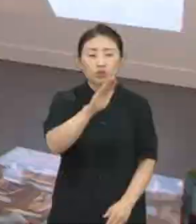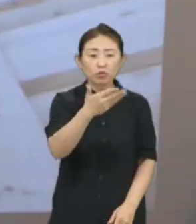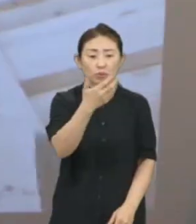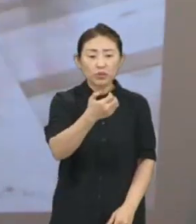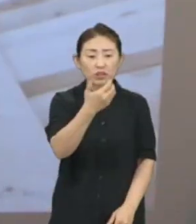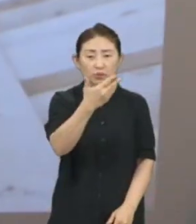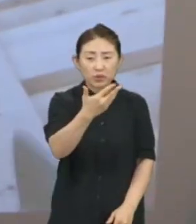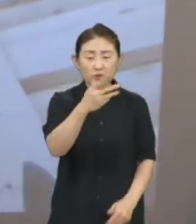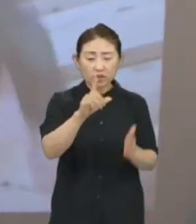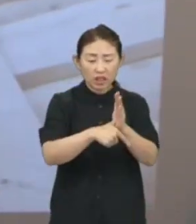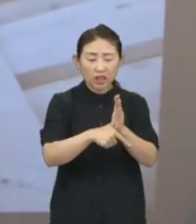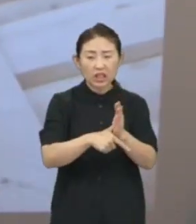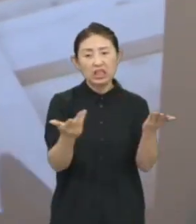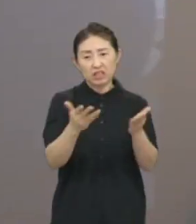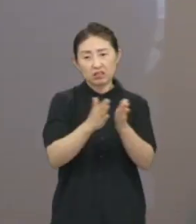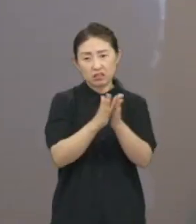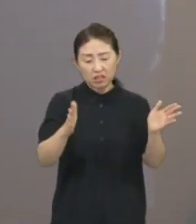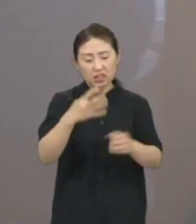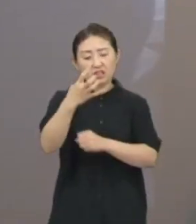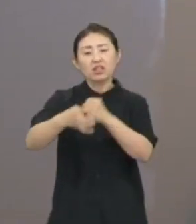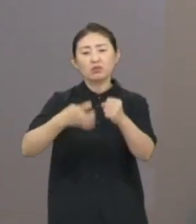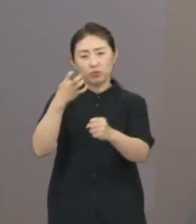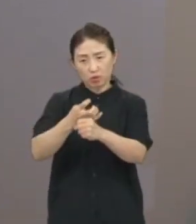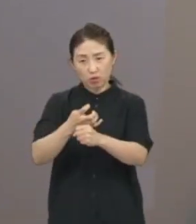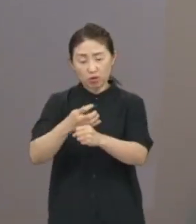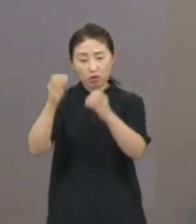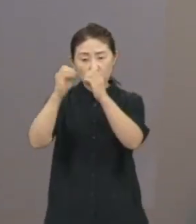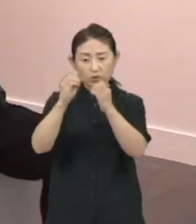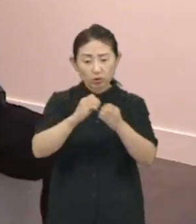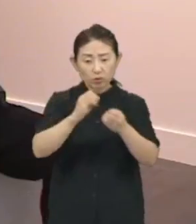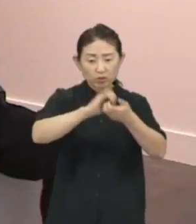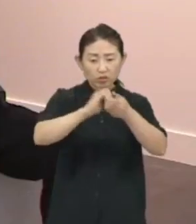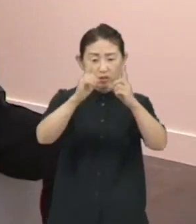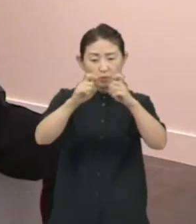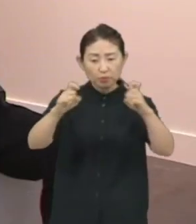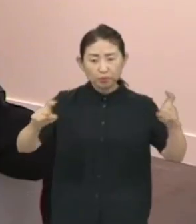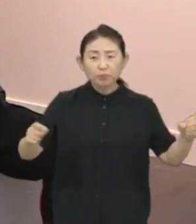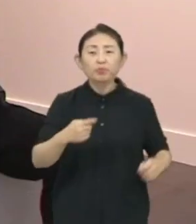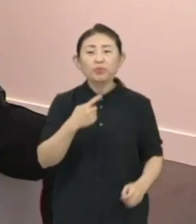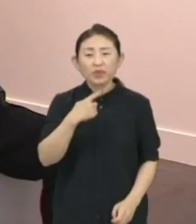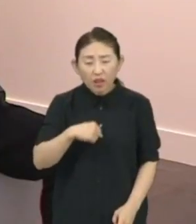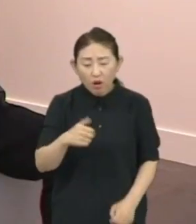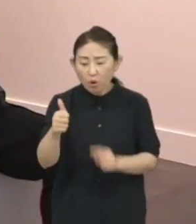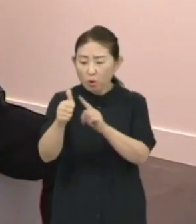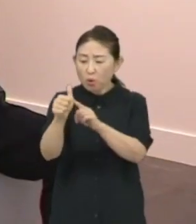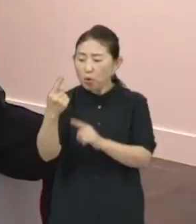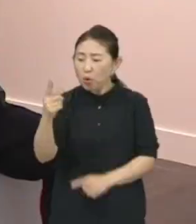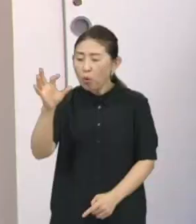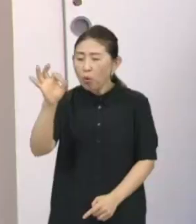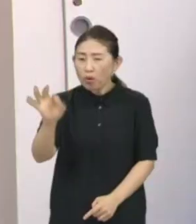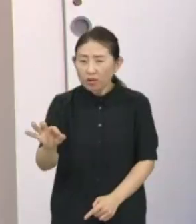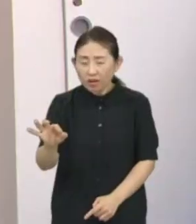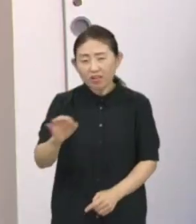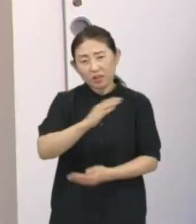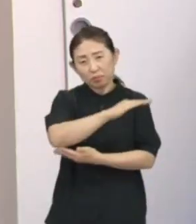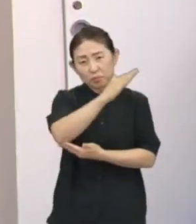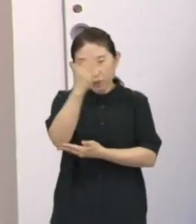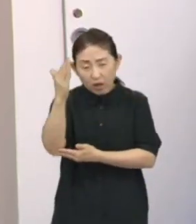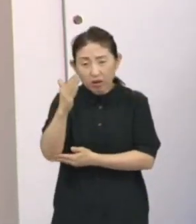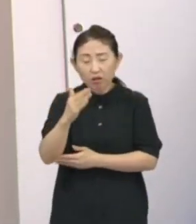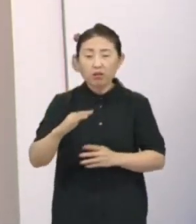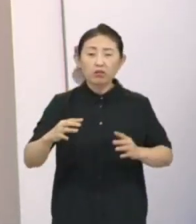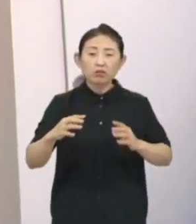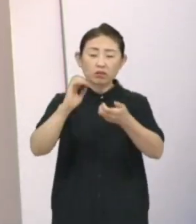1980년 대목리를 시작해 40여 년간 전통 건축 현장에서 겪은 홍경선 대목장의 발자취와 전통